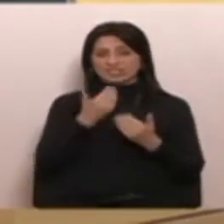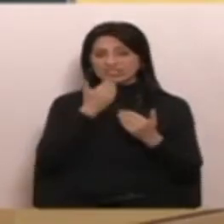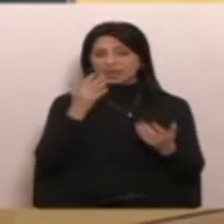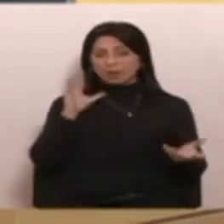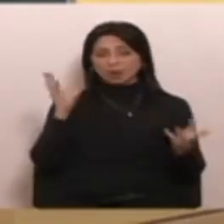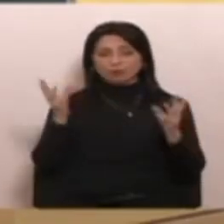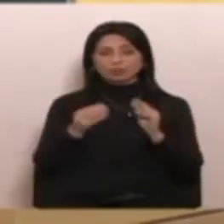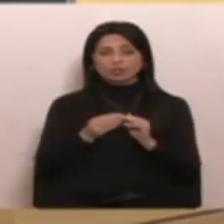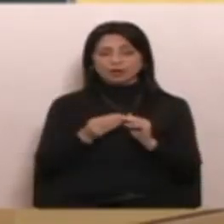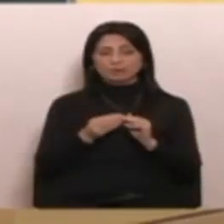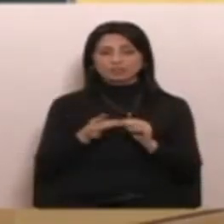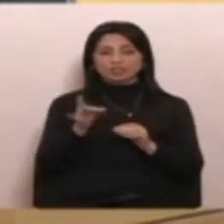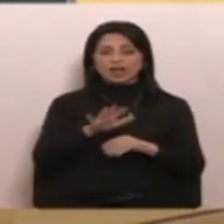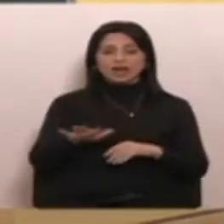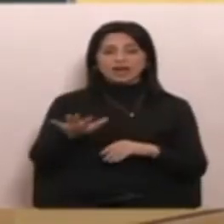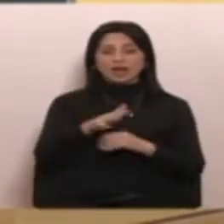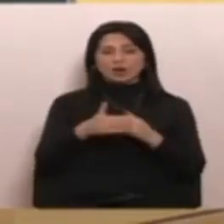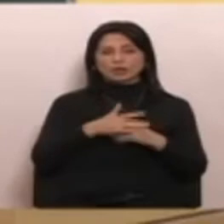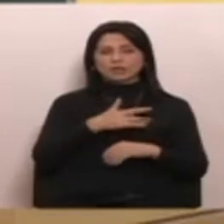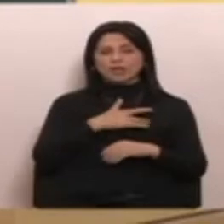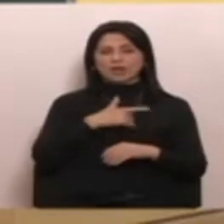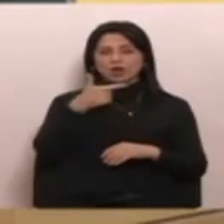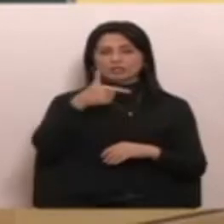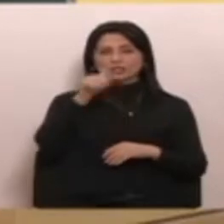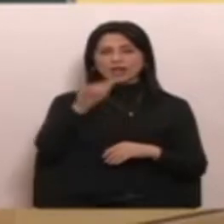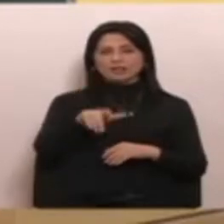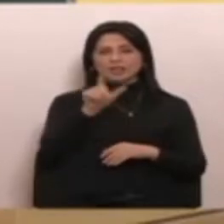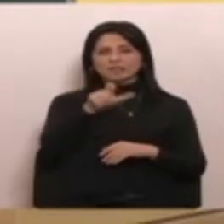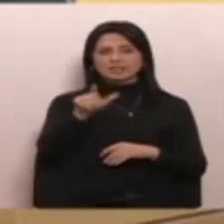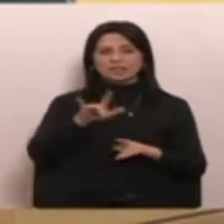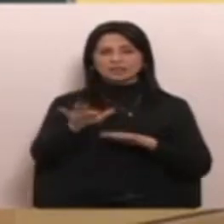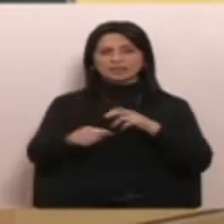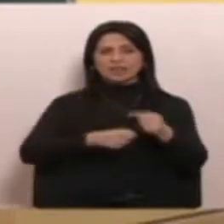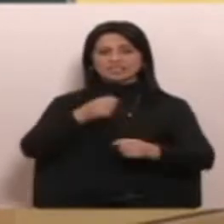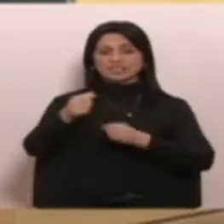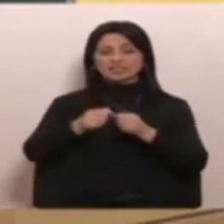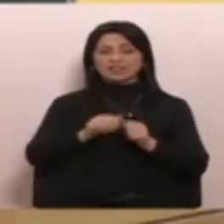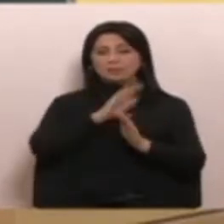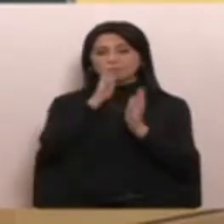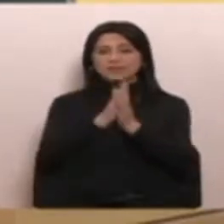ჯამში რეგიონში დაახლოებით 20000 ადამიანი დასაქმდება,